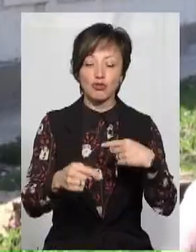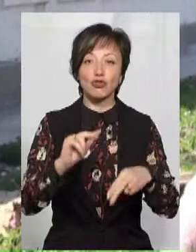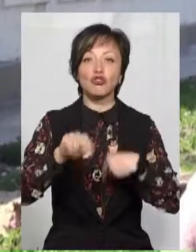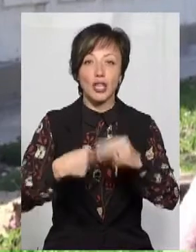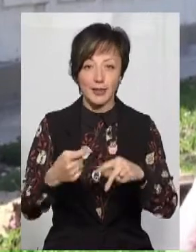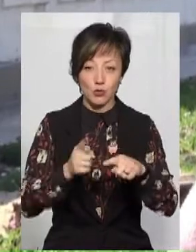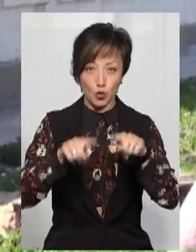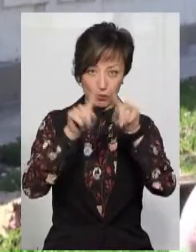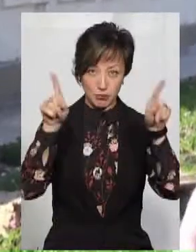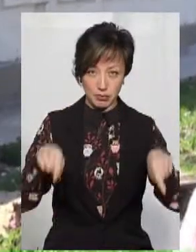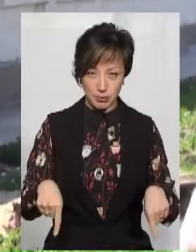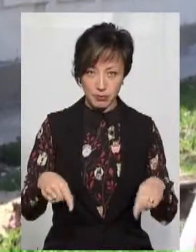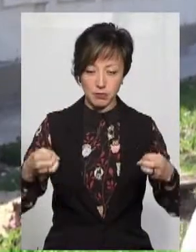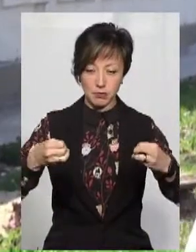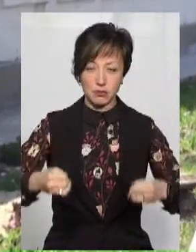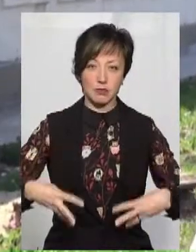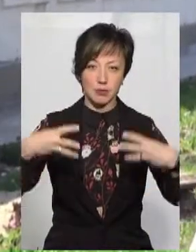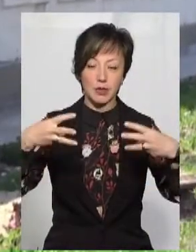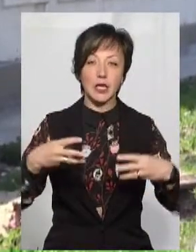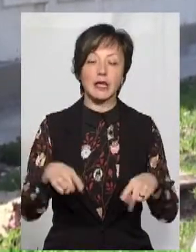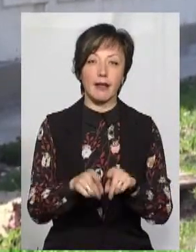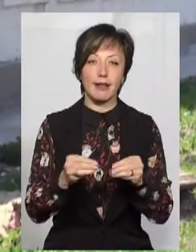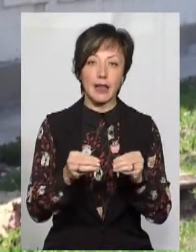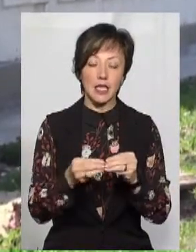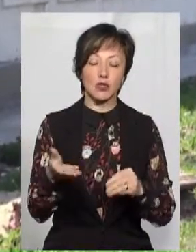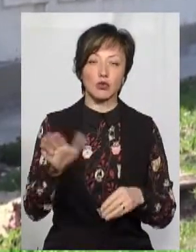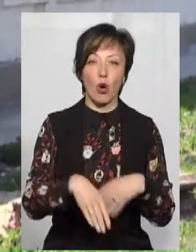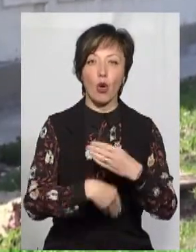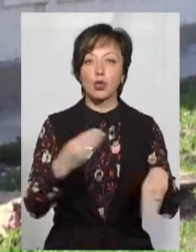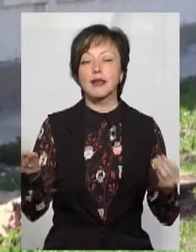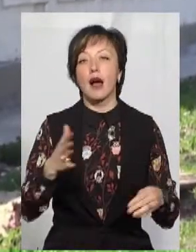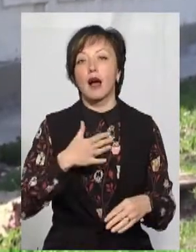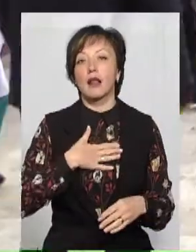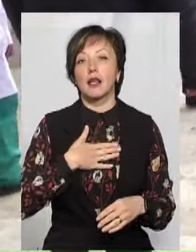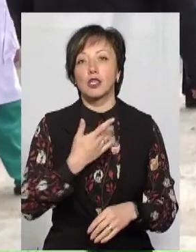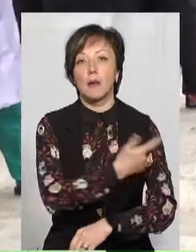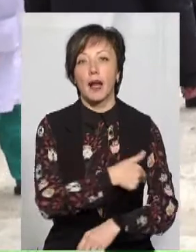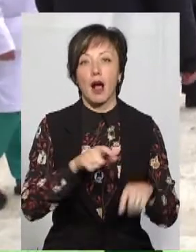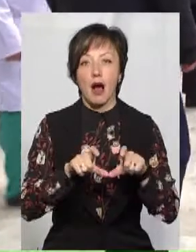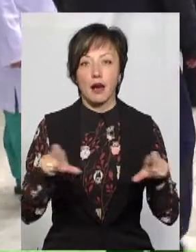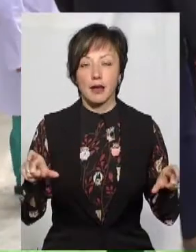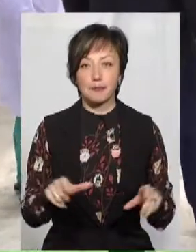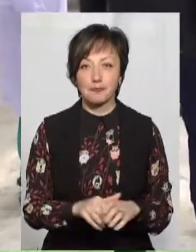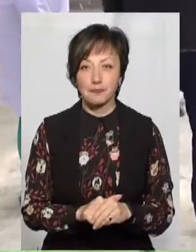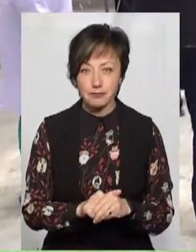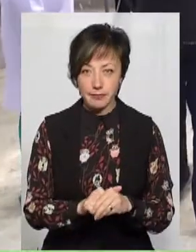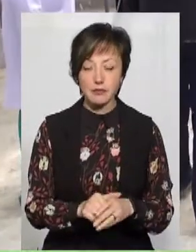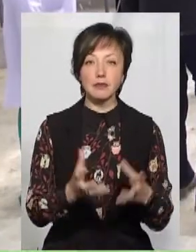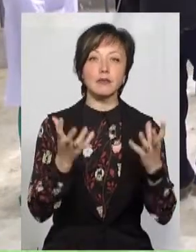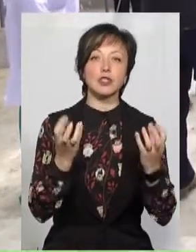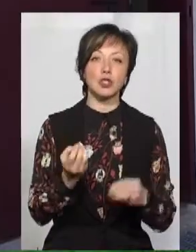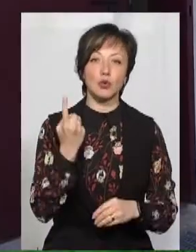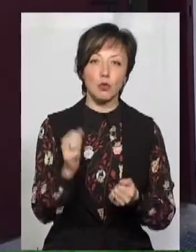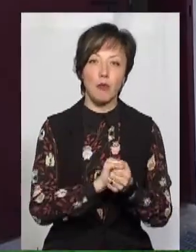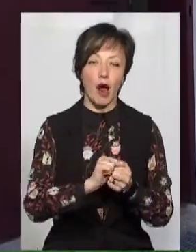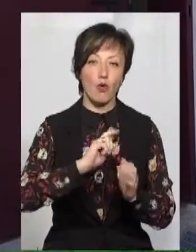Ми таких 10 рамок вже по Хмельниччині теж роздали нашим лікарням. Окрім того, лікарня отримала ще одну пральну